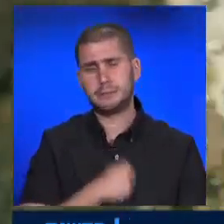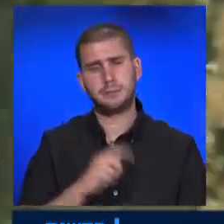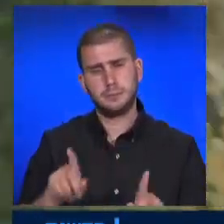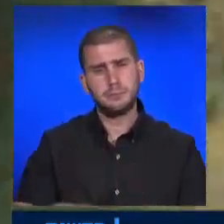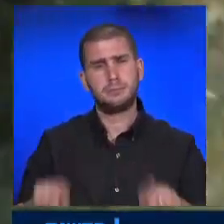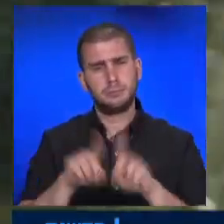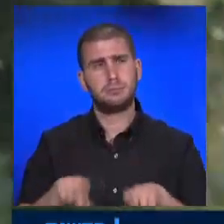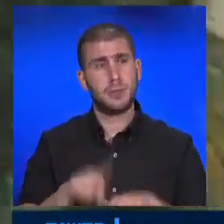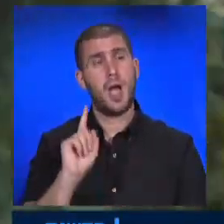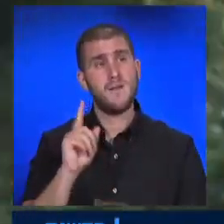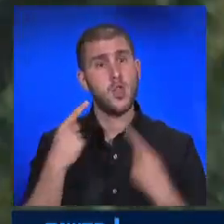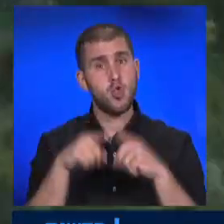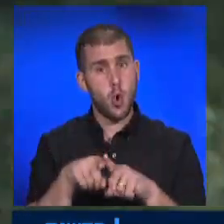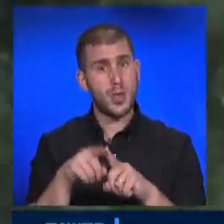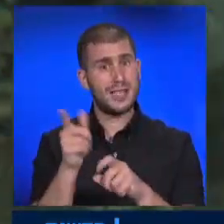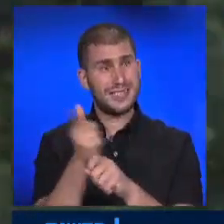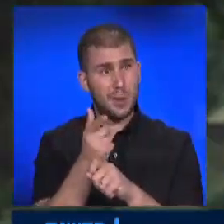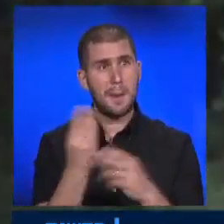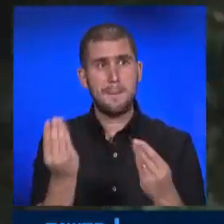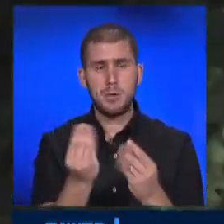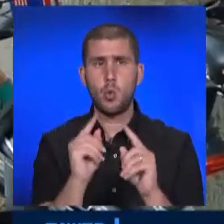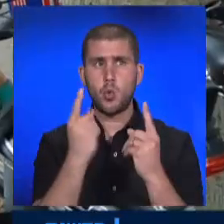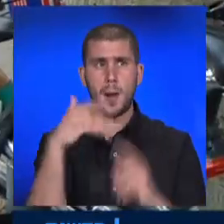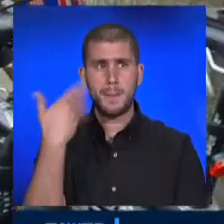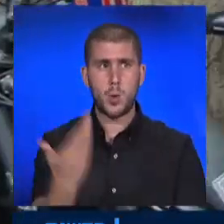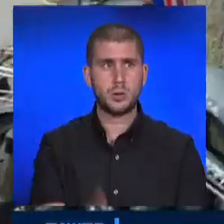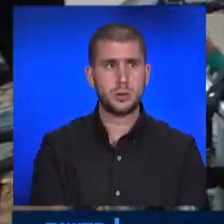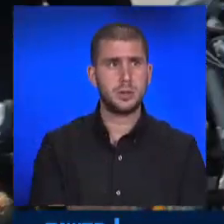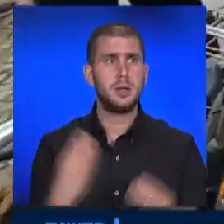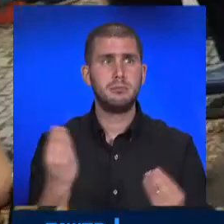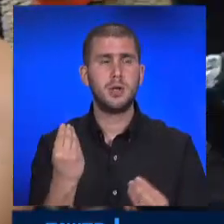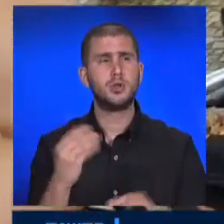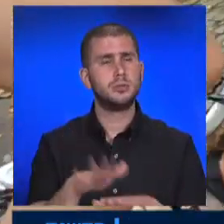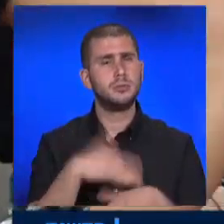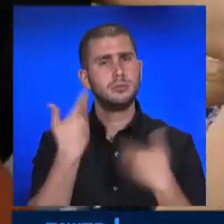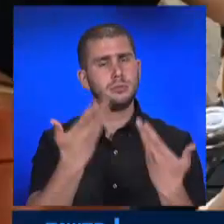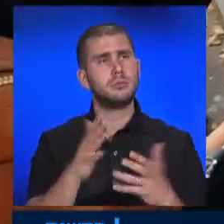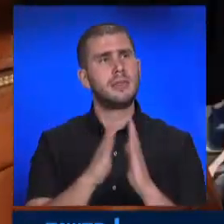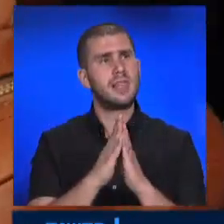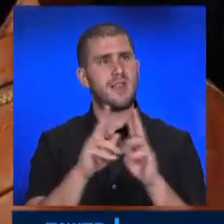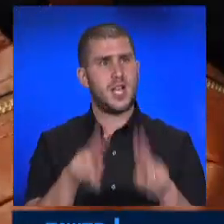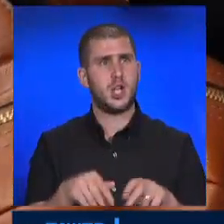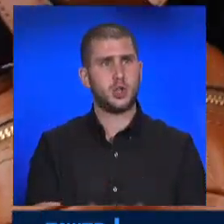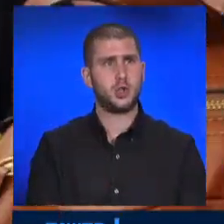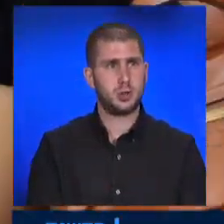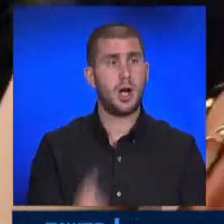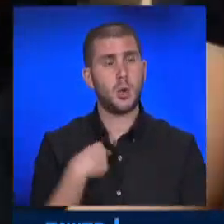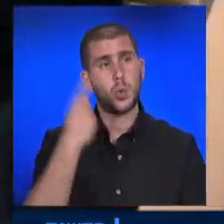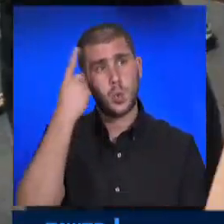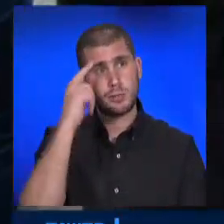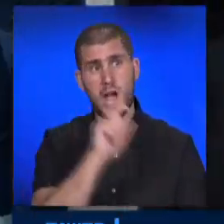אנחנו מצטערים. אבל תוך כדי הצילומים, משהו קורה בחוץ. משהו שמעורר באמיל תקווה.